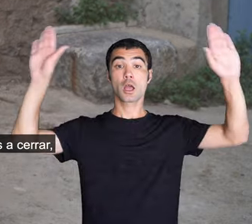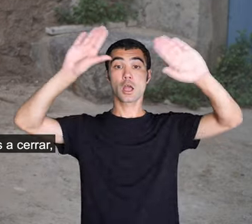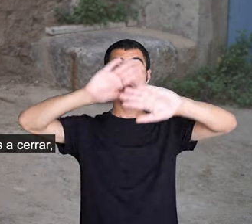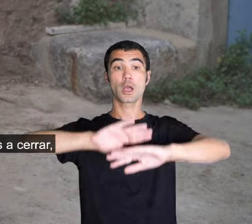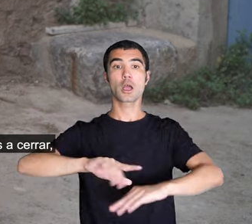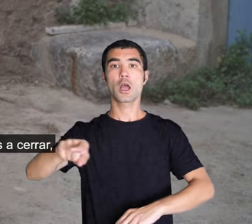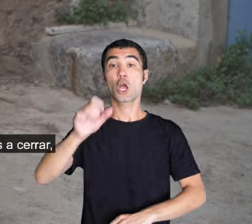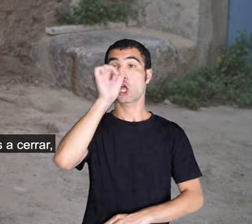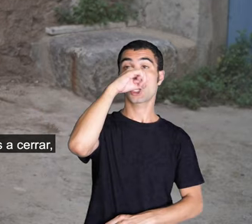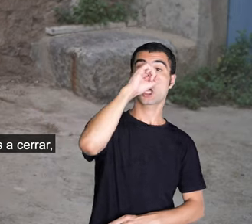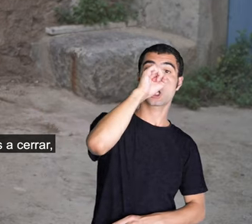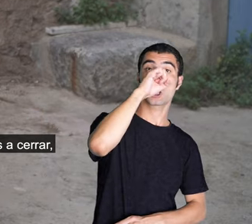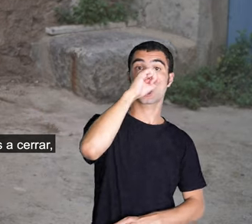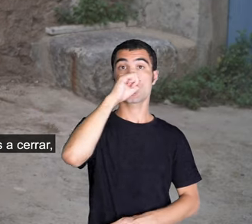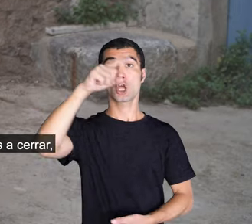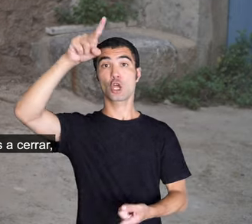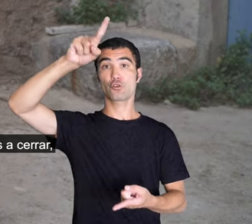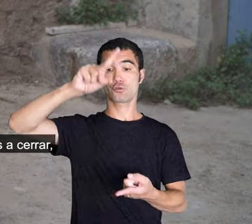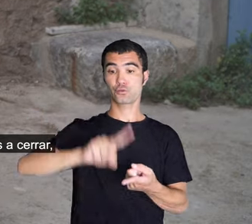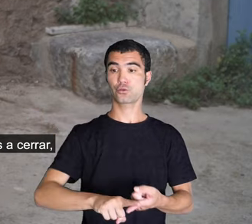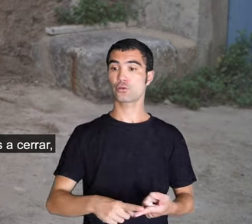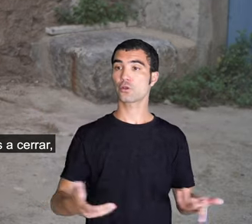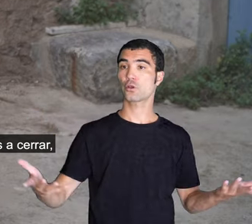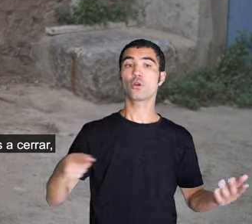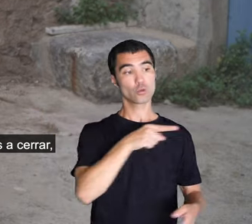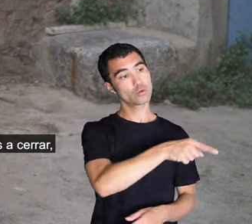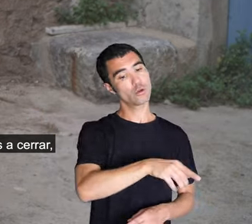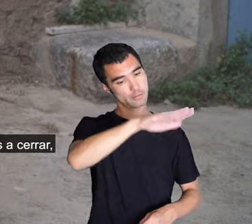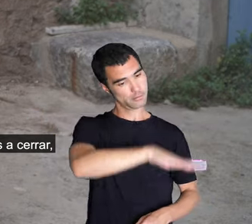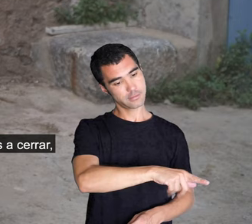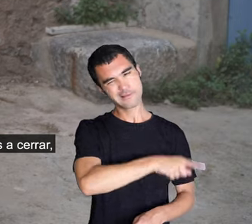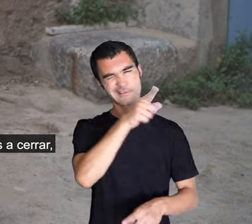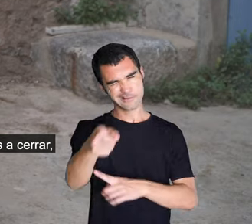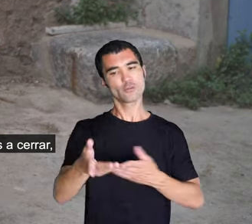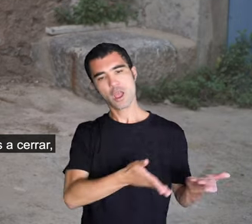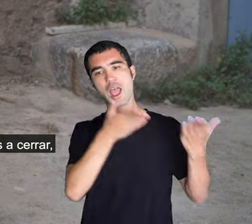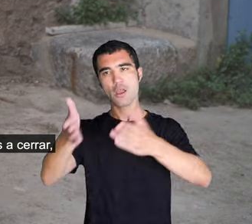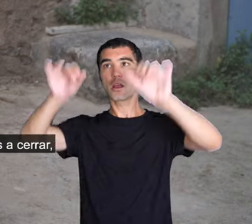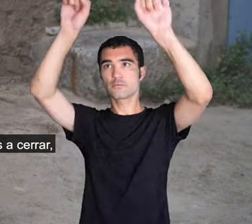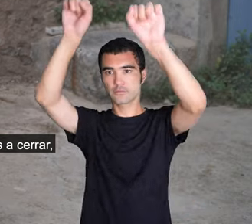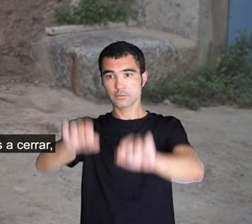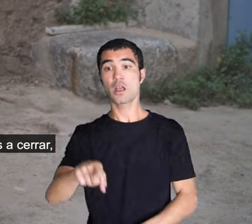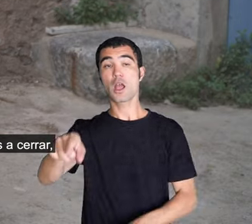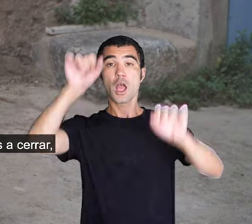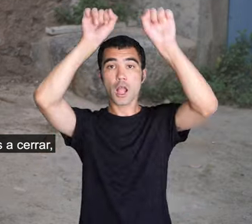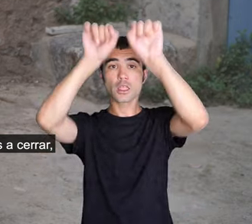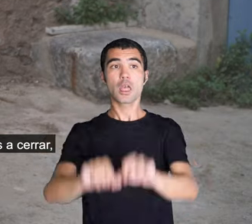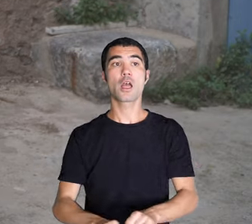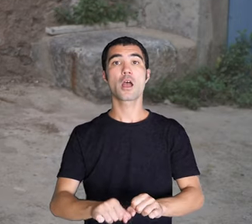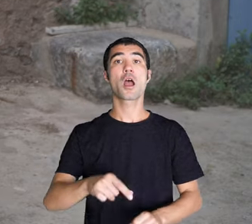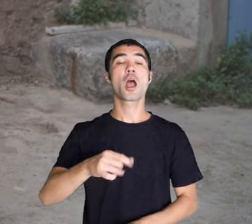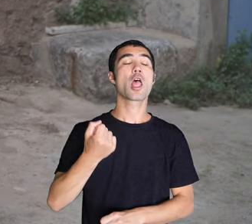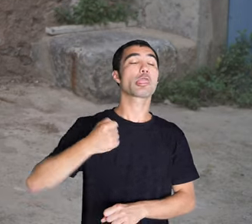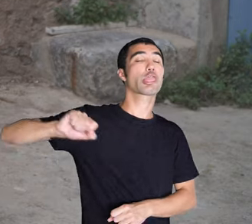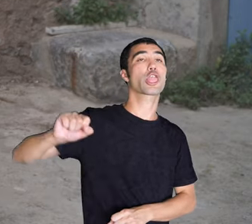va moixa perduda, se bevia un bon vi així... I tu li ajudes a tancar, perquè jo no sé si tanca bé o no tanca bé. I